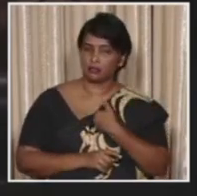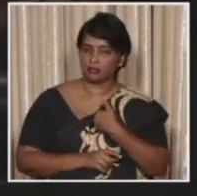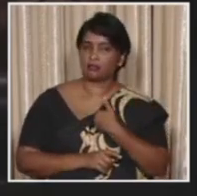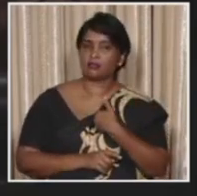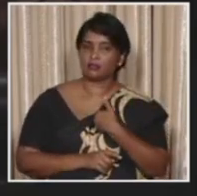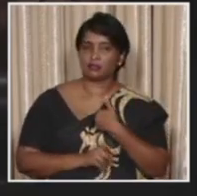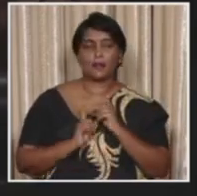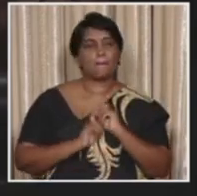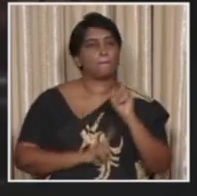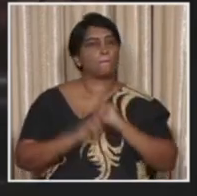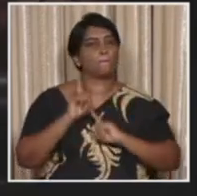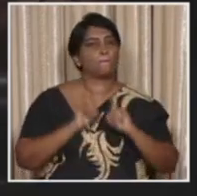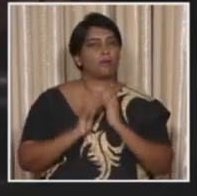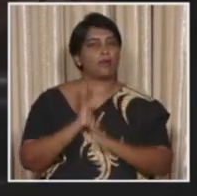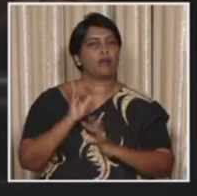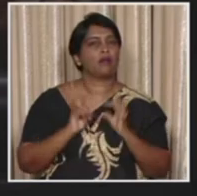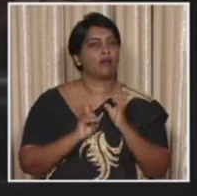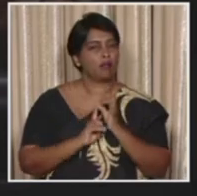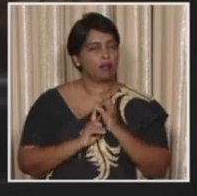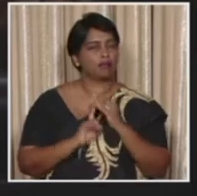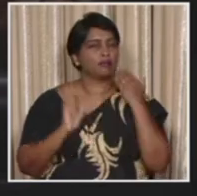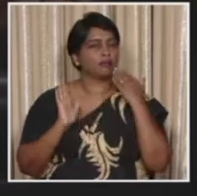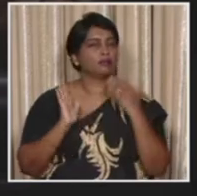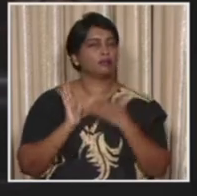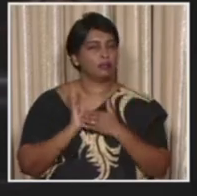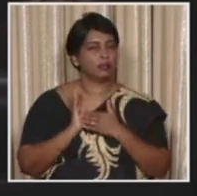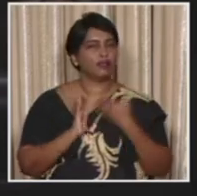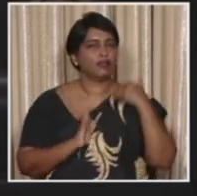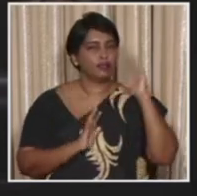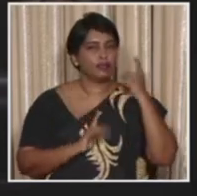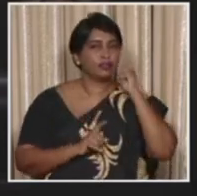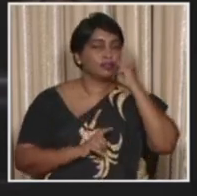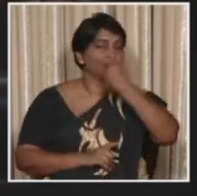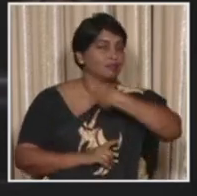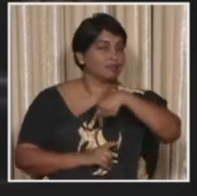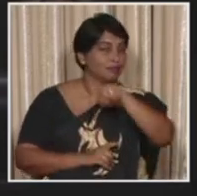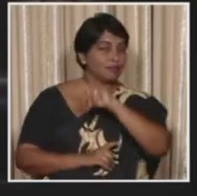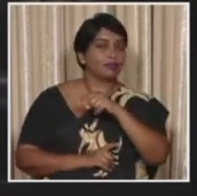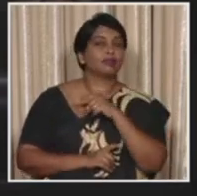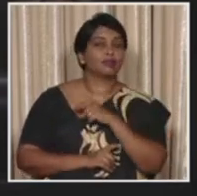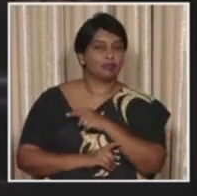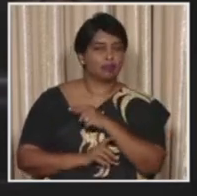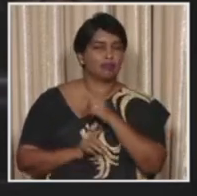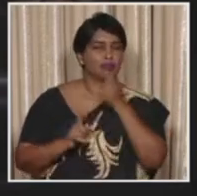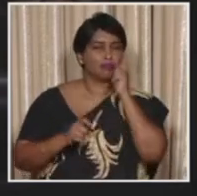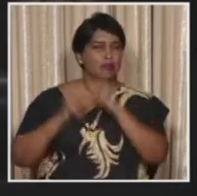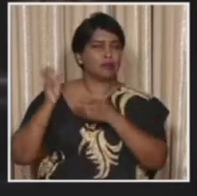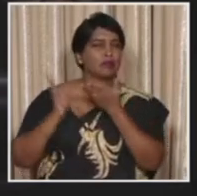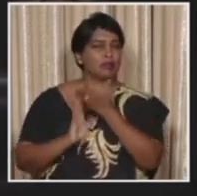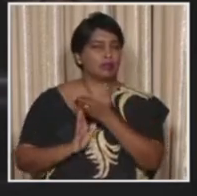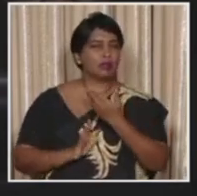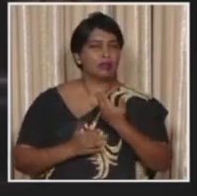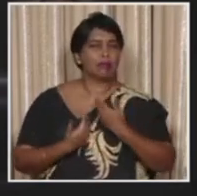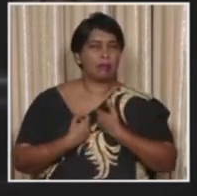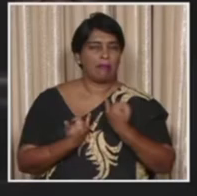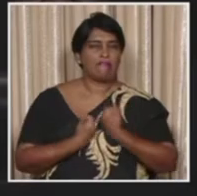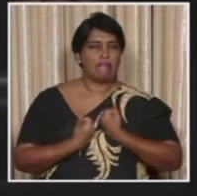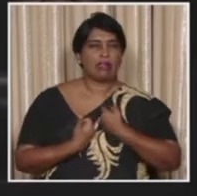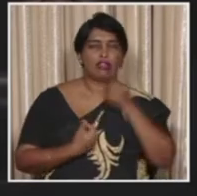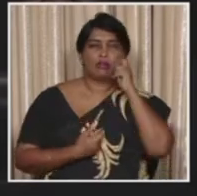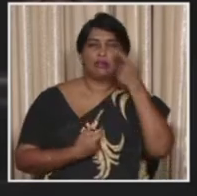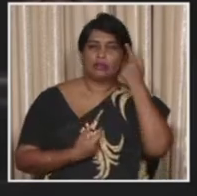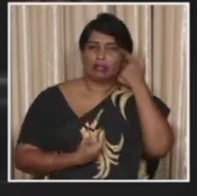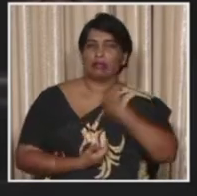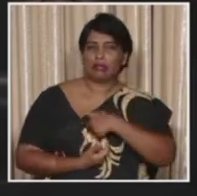me parlimen itu menteri itu orang pilih bandar, khususnya mana janata abe, ke petting, janata abe itu no, mamat terjadi kari. Ekor